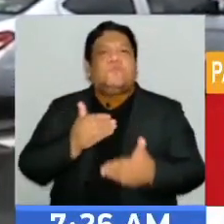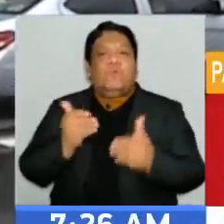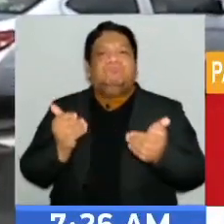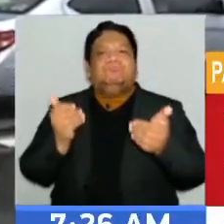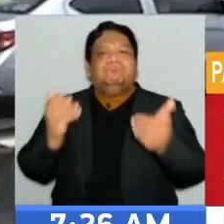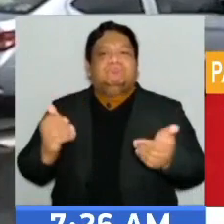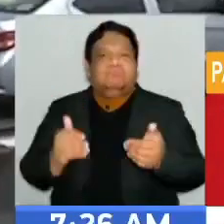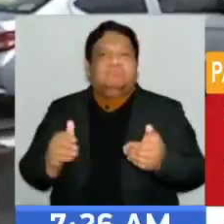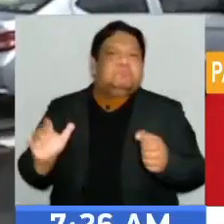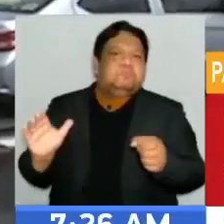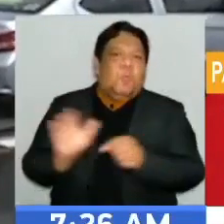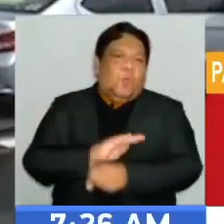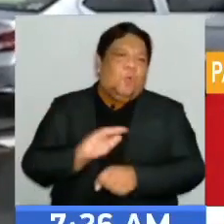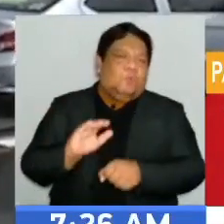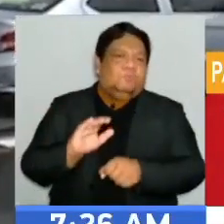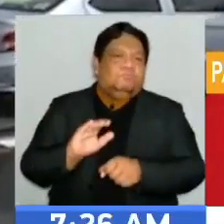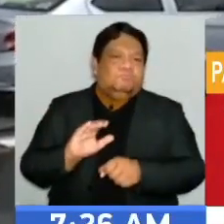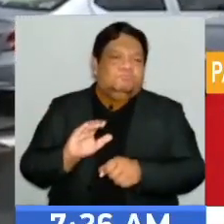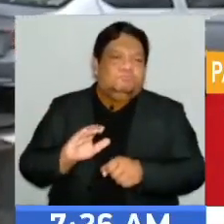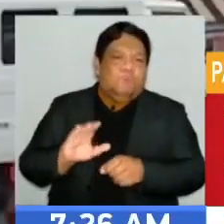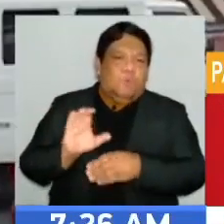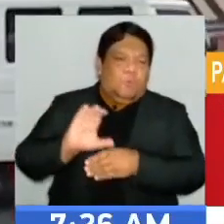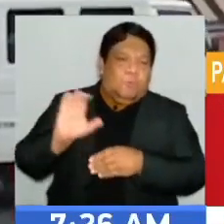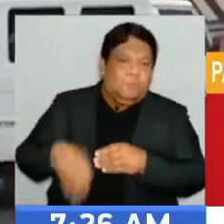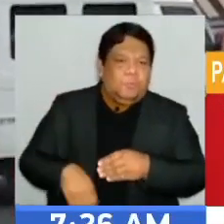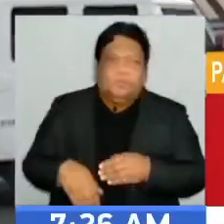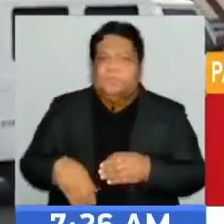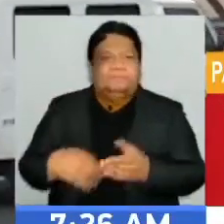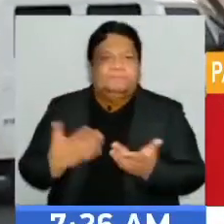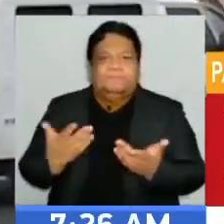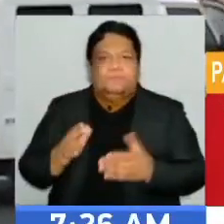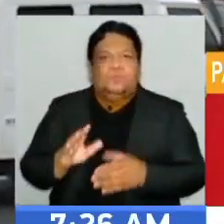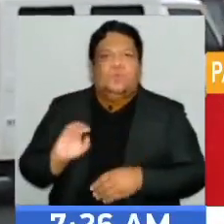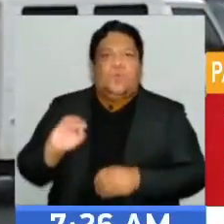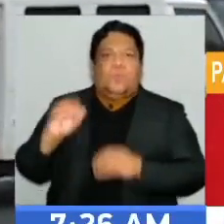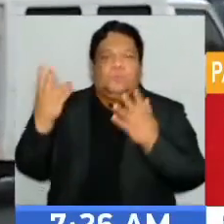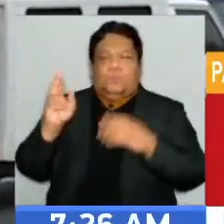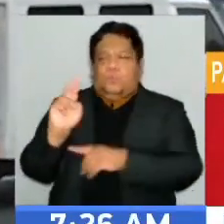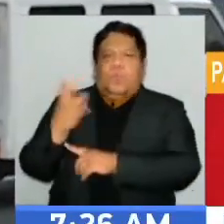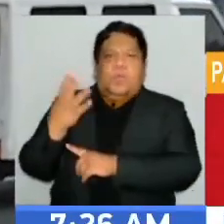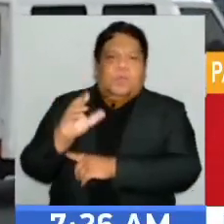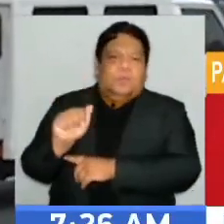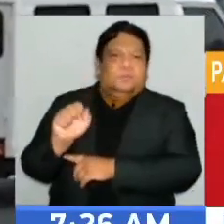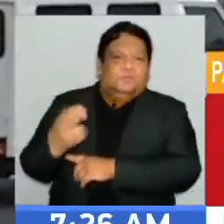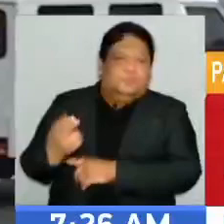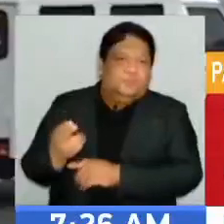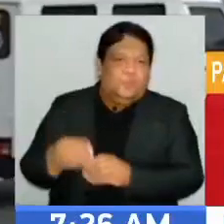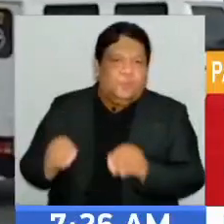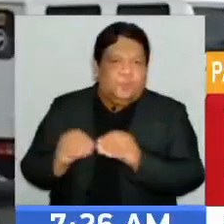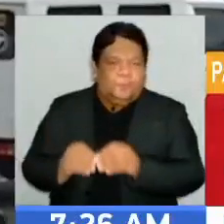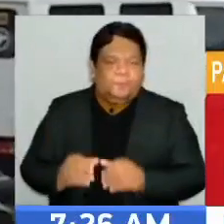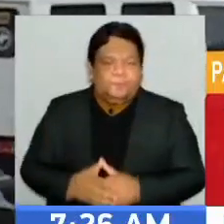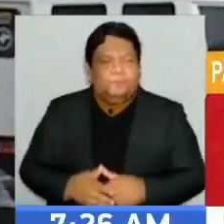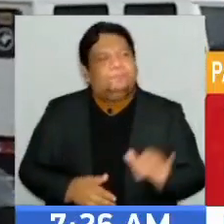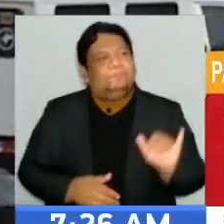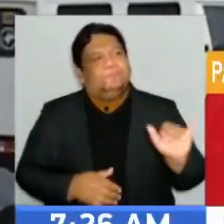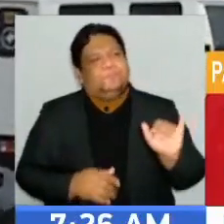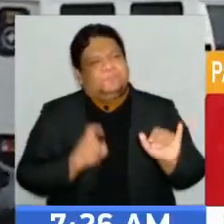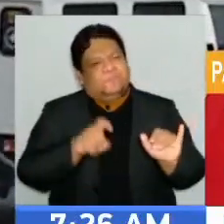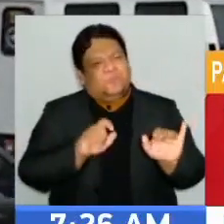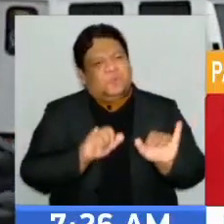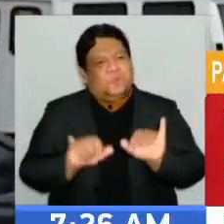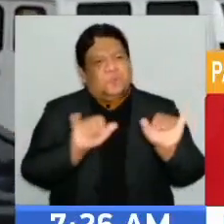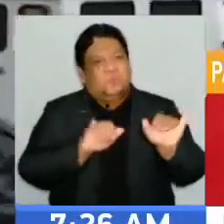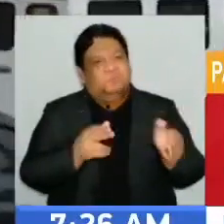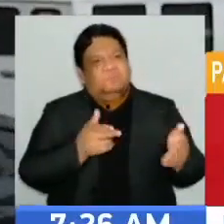yung full contactless and cashless sa darating na panahon. Oo, pero dapat talaga lahat magpalagay na ng RFID no,